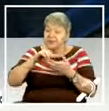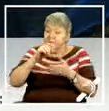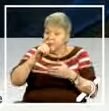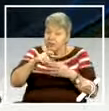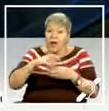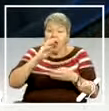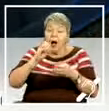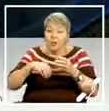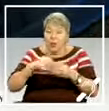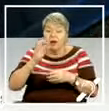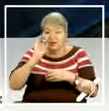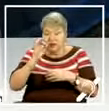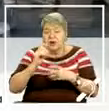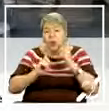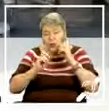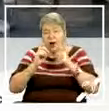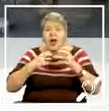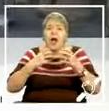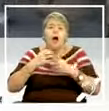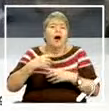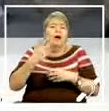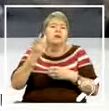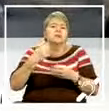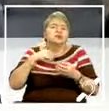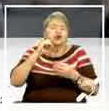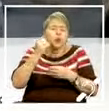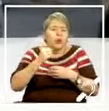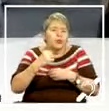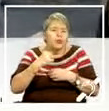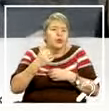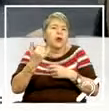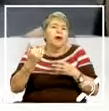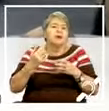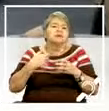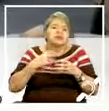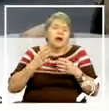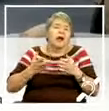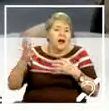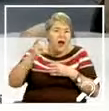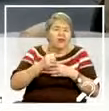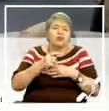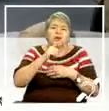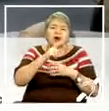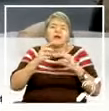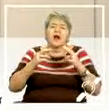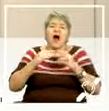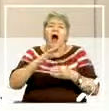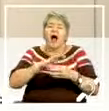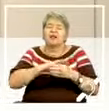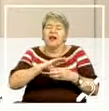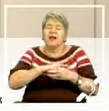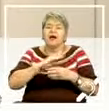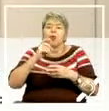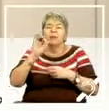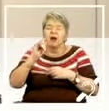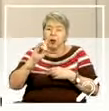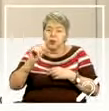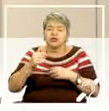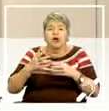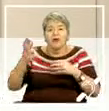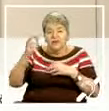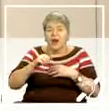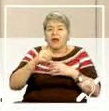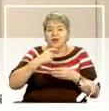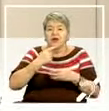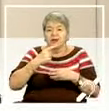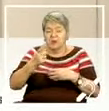totul excepțional ca unele lucrări de bază, considerate fragile, să fie deplasate de la atelierul Brâncuș din Paris la Timișoara,